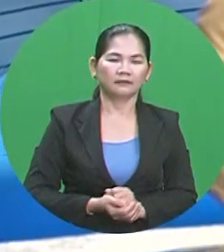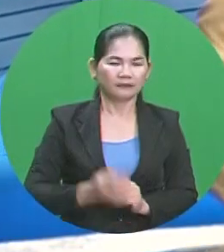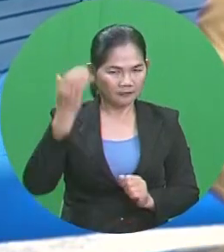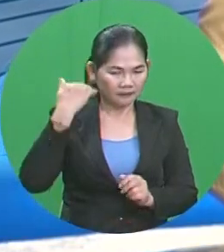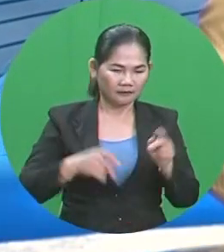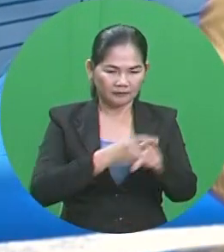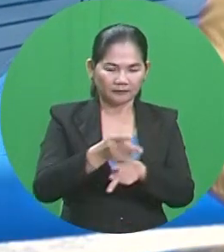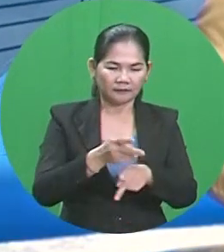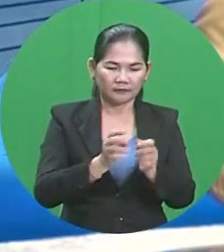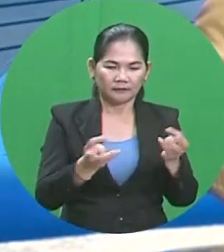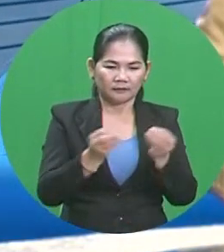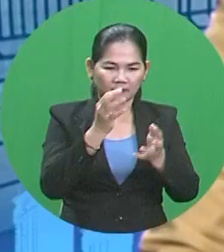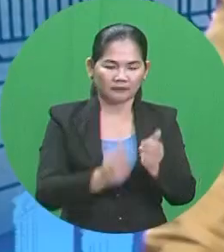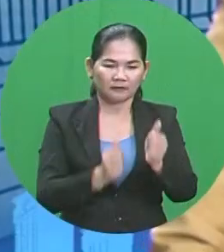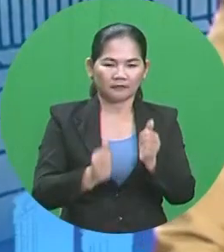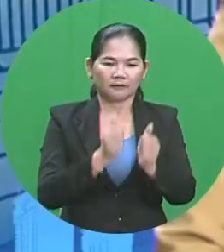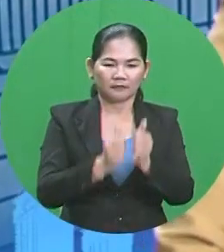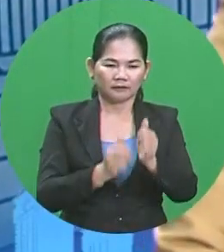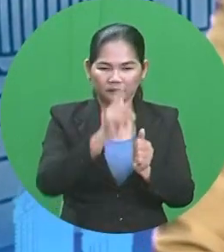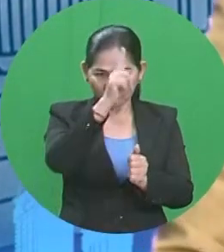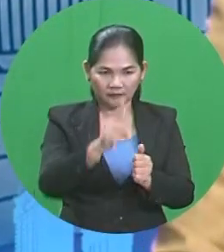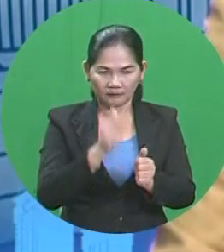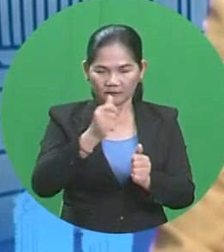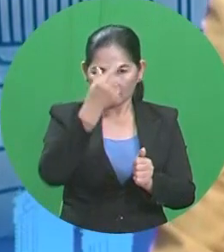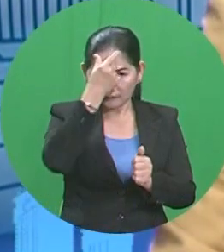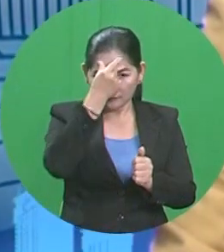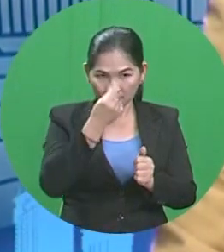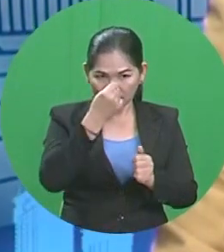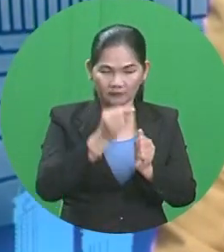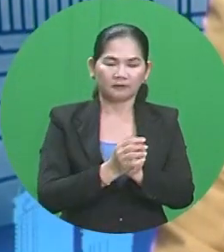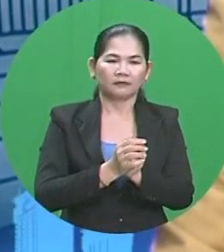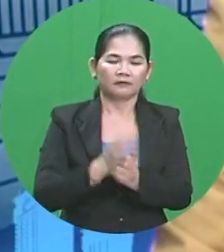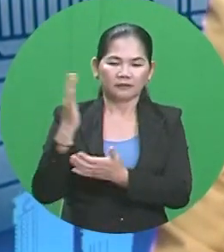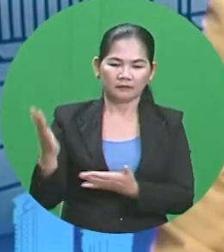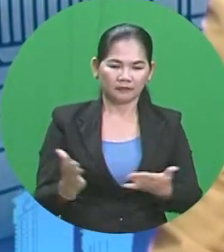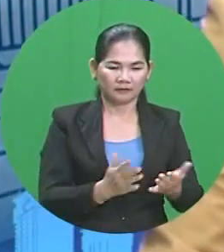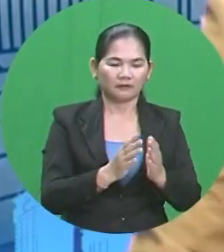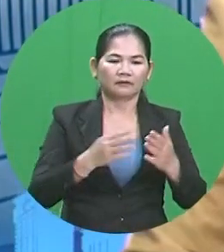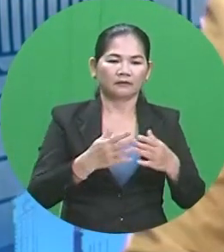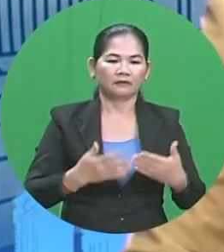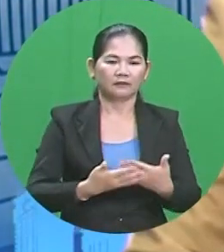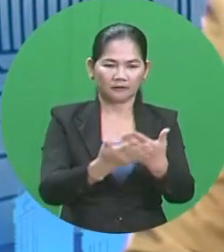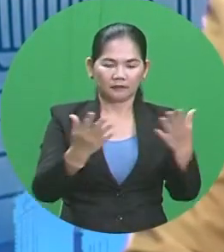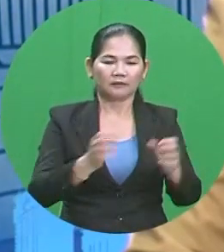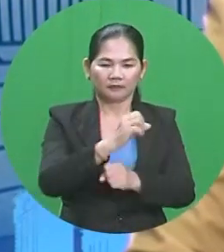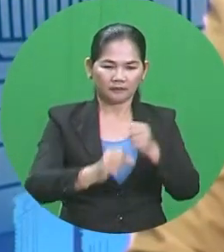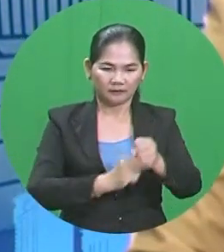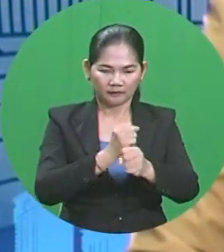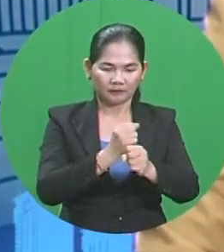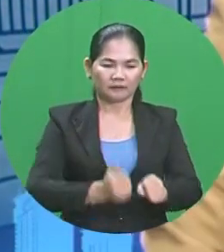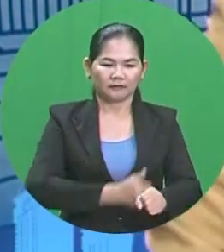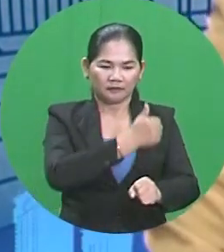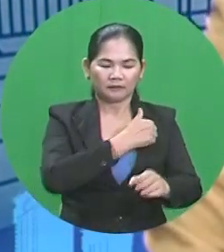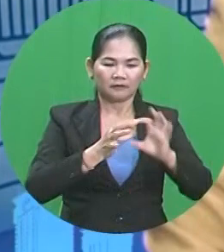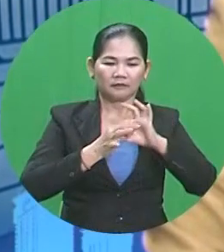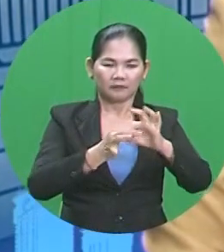លោកអ្នកនាងជាទីមេត្រីអបនិយុត្តិរដ្ឋមន្ត្រីលោកជំទាវម៉ែនសំអនបានអញ្ជើញបើកសន្និបាតប្រចាំឆ្នាំរបស់ក្រសួងទំ